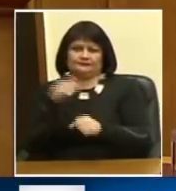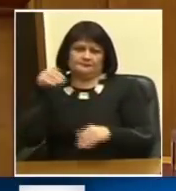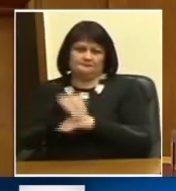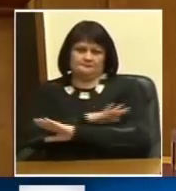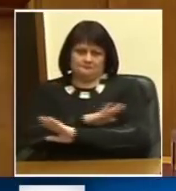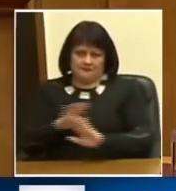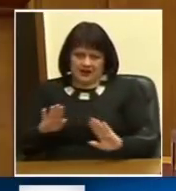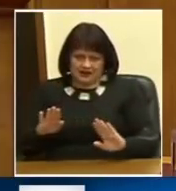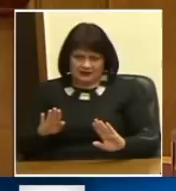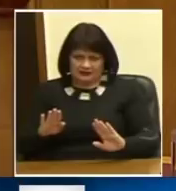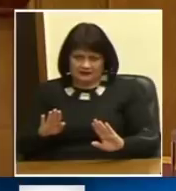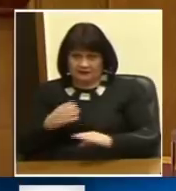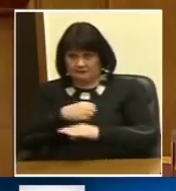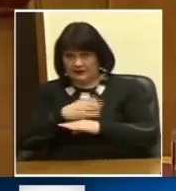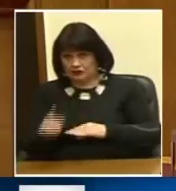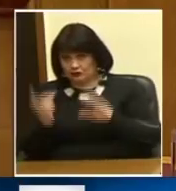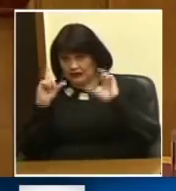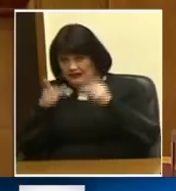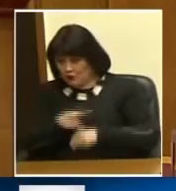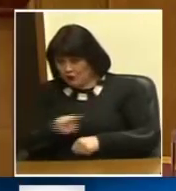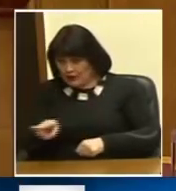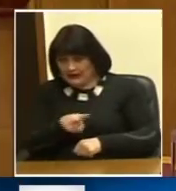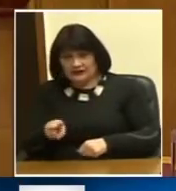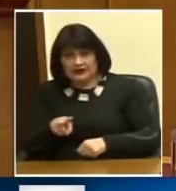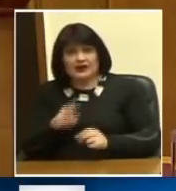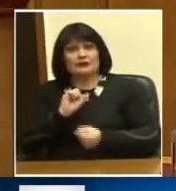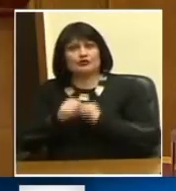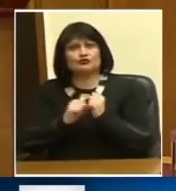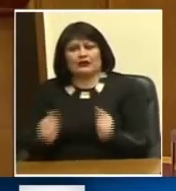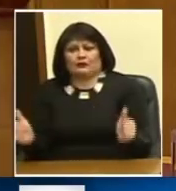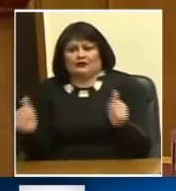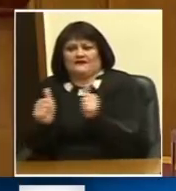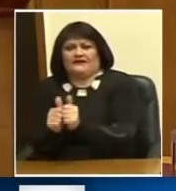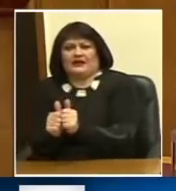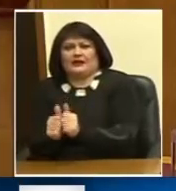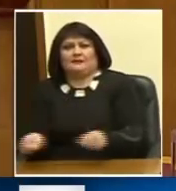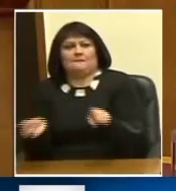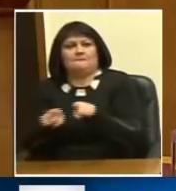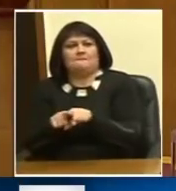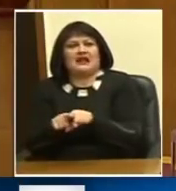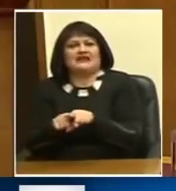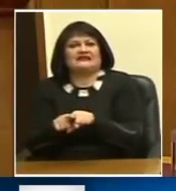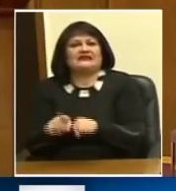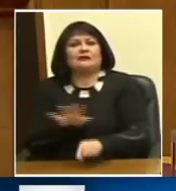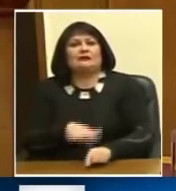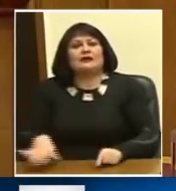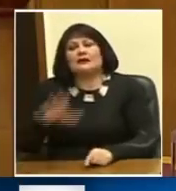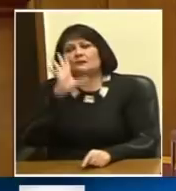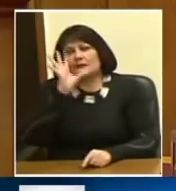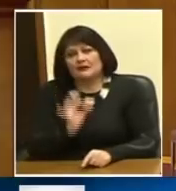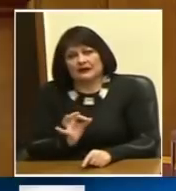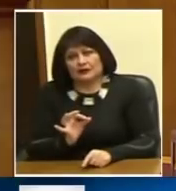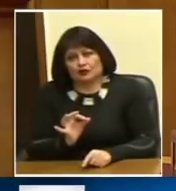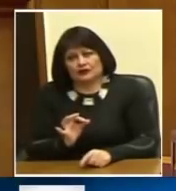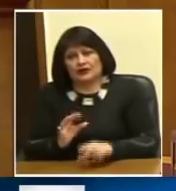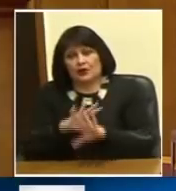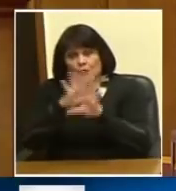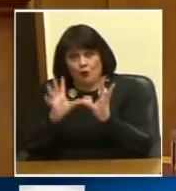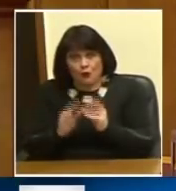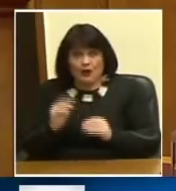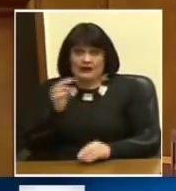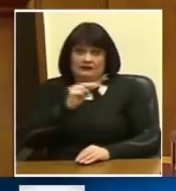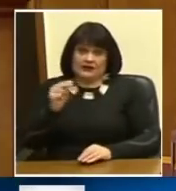αυτά αναζητούν και προσπαθούν ακόμα να συμφιλειωθούν με τη νέα πραγματικότητα. Αυτά λοιπόν τα